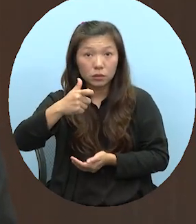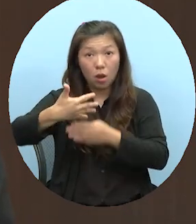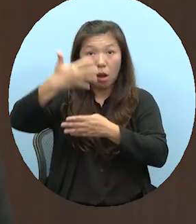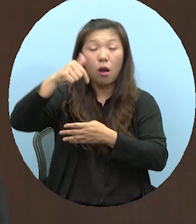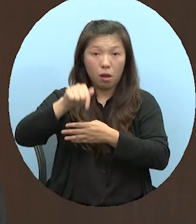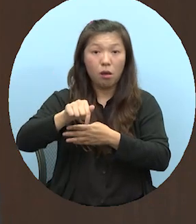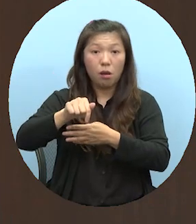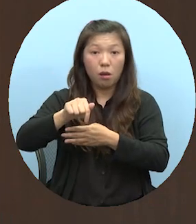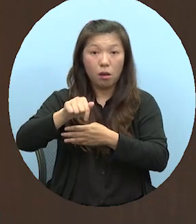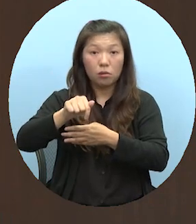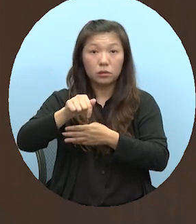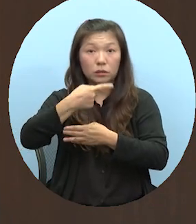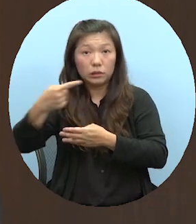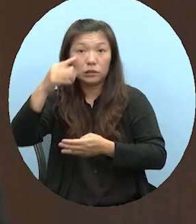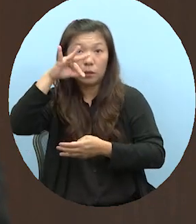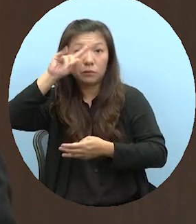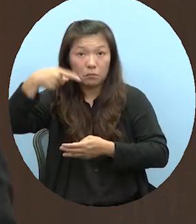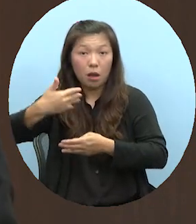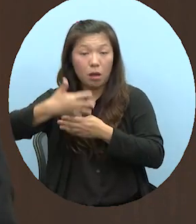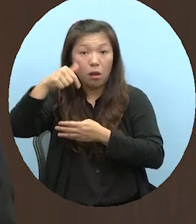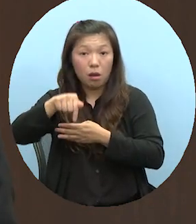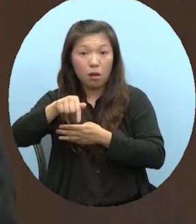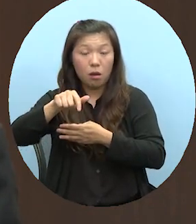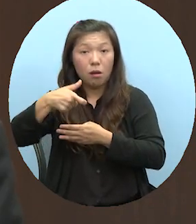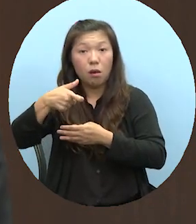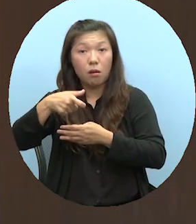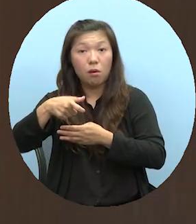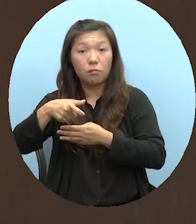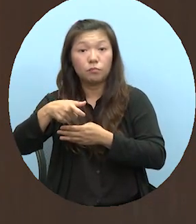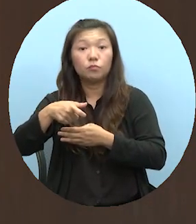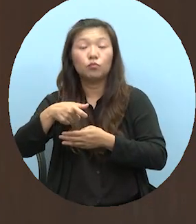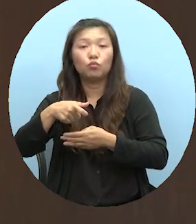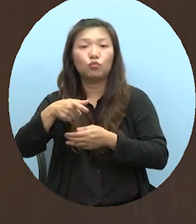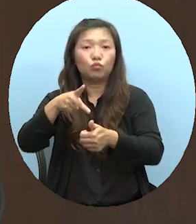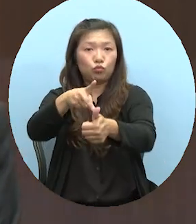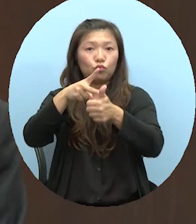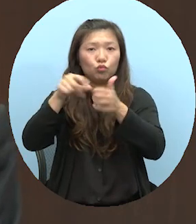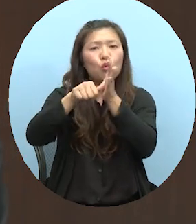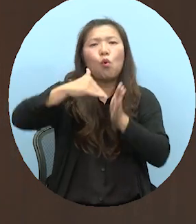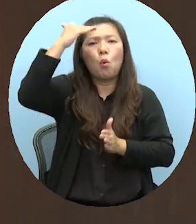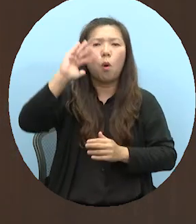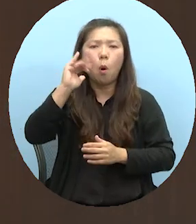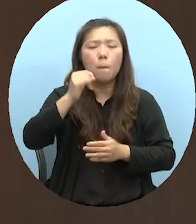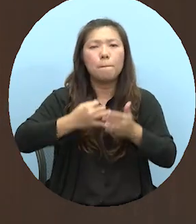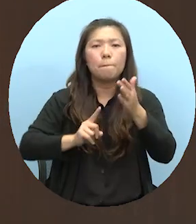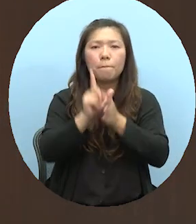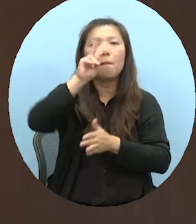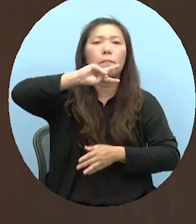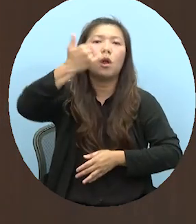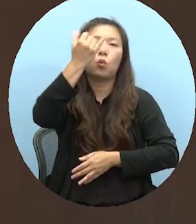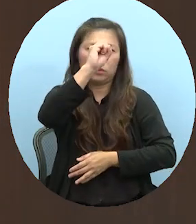1500萬港幣以上去到3000萬港幣的住宅物業呢最高的按揭成數呢是會上調到